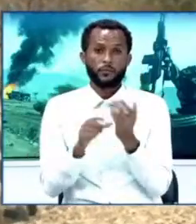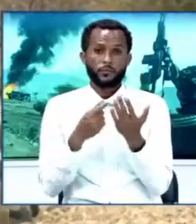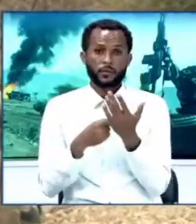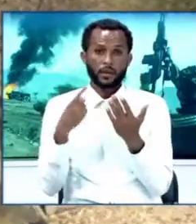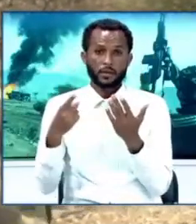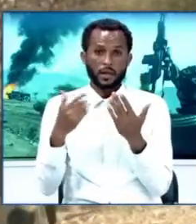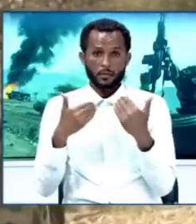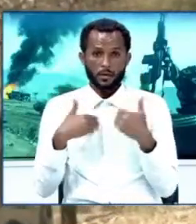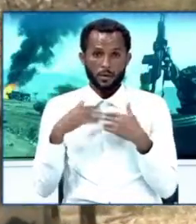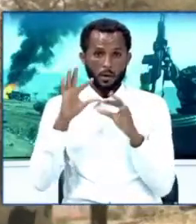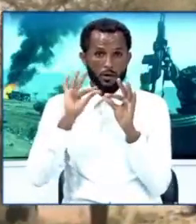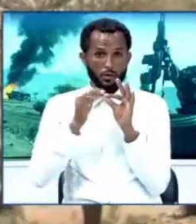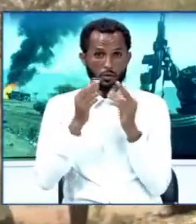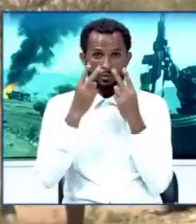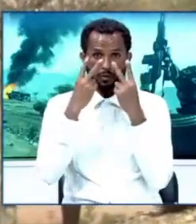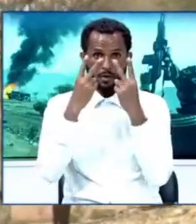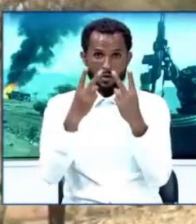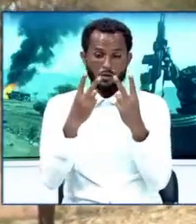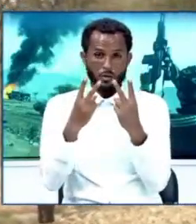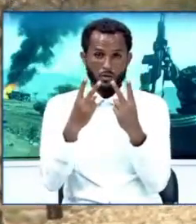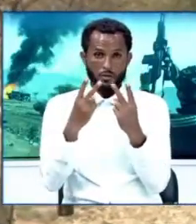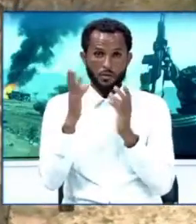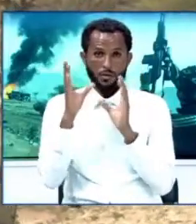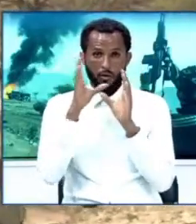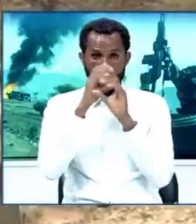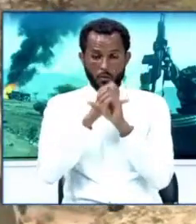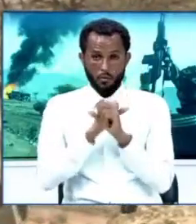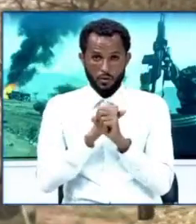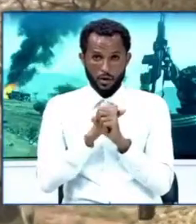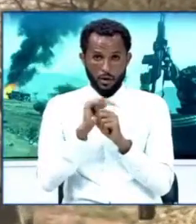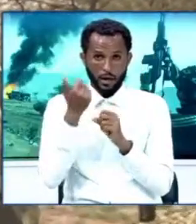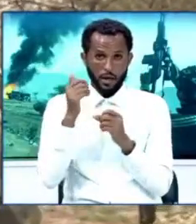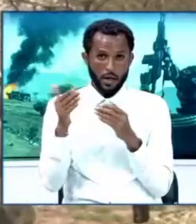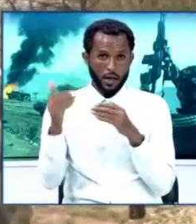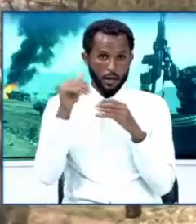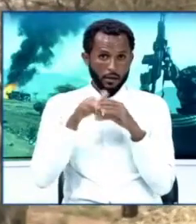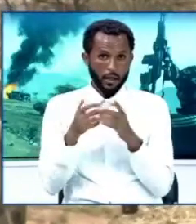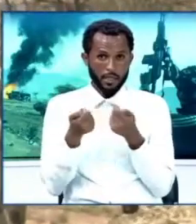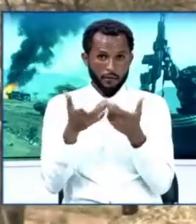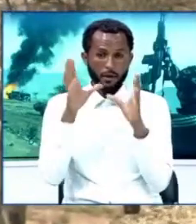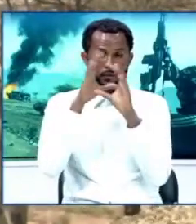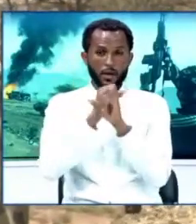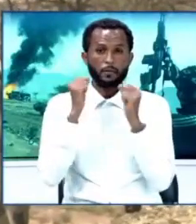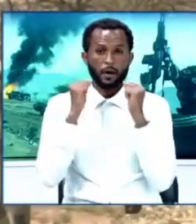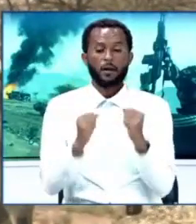ነዚኣ ብዘለዋ ትርጉም ኢና ንሪኣ እቲ ዘሎ ክውድኣ ምግባርን ካልእ እቲኻ ቀልጢፍካ ክትውድኣ ምኽኣልን